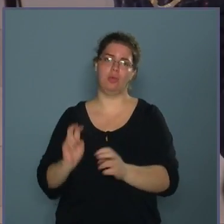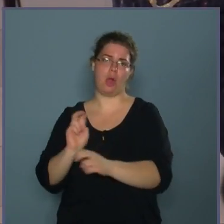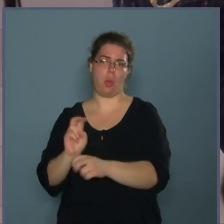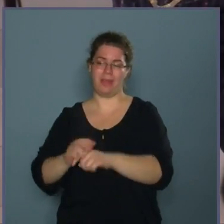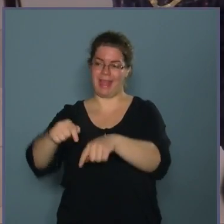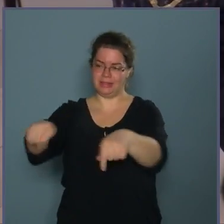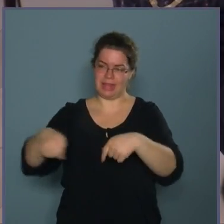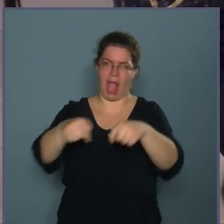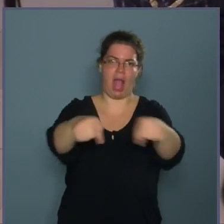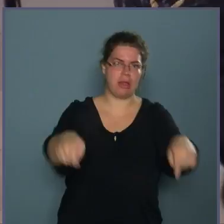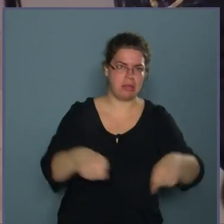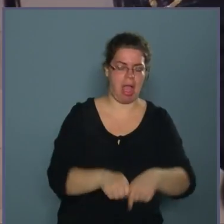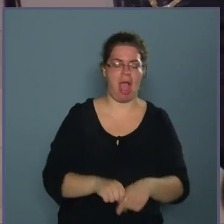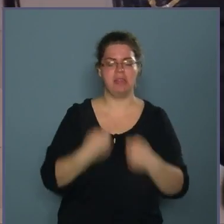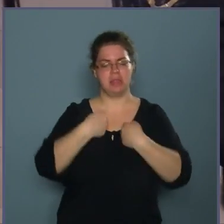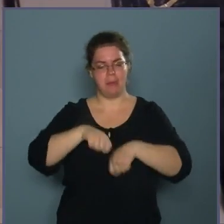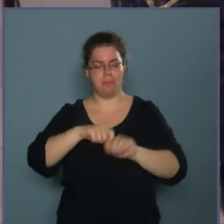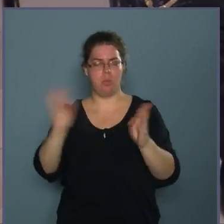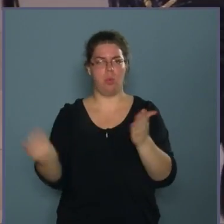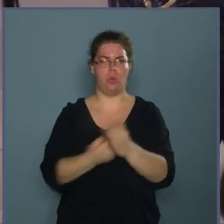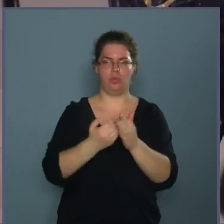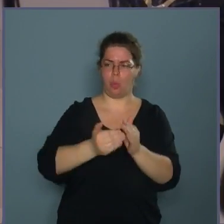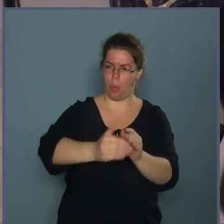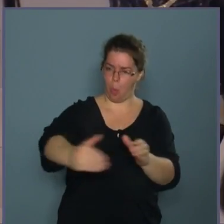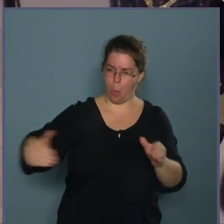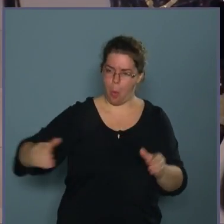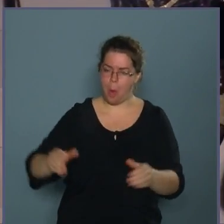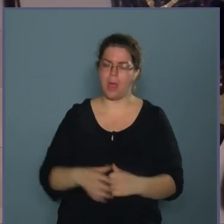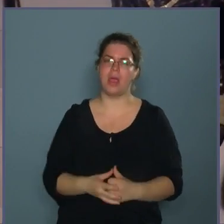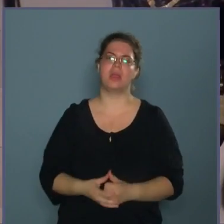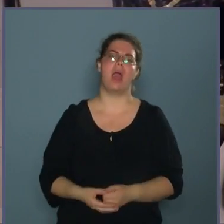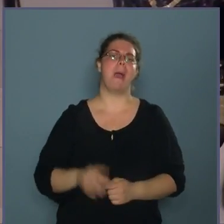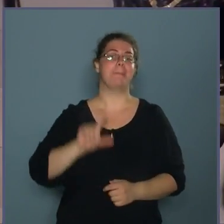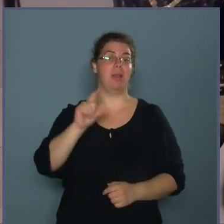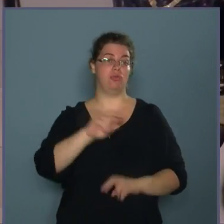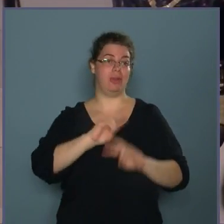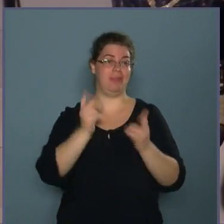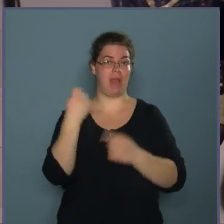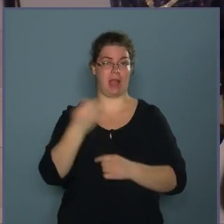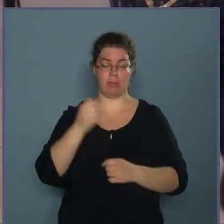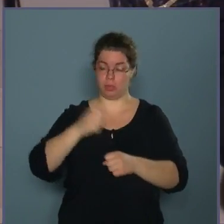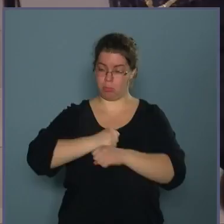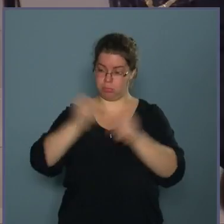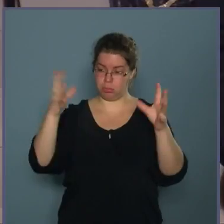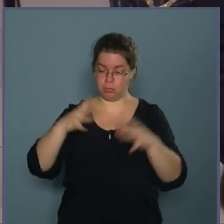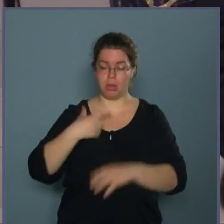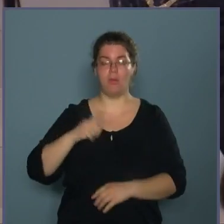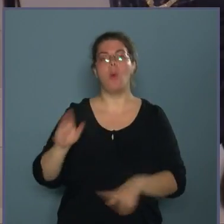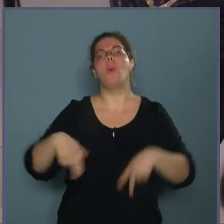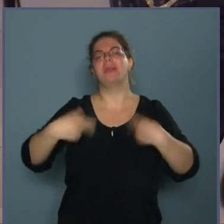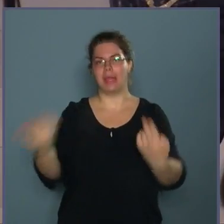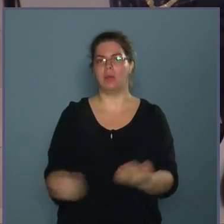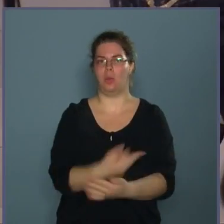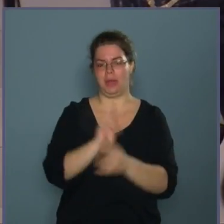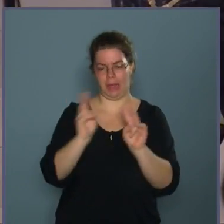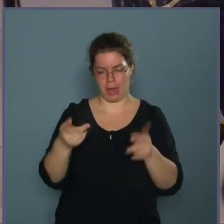hozzá telket, épült új szárny, a II. Világháborúban lebombázták, aztán